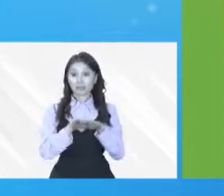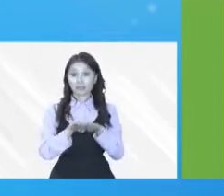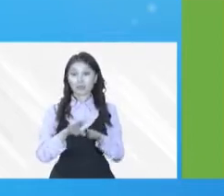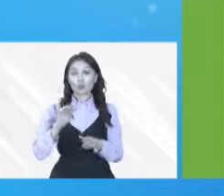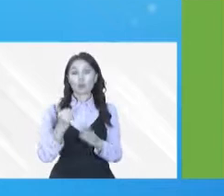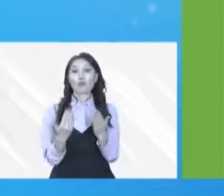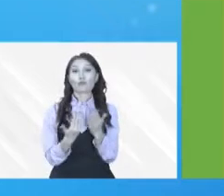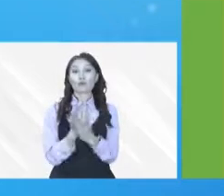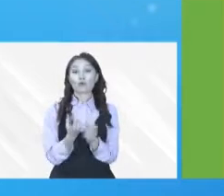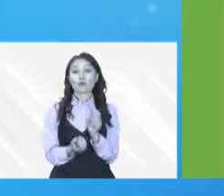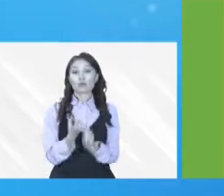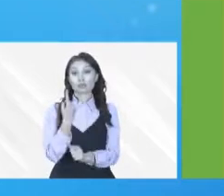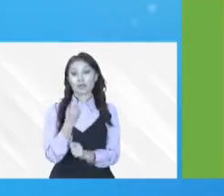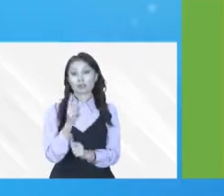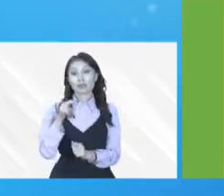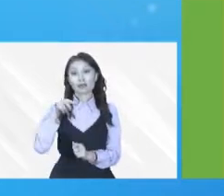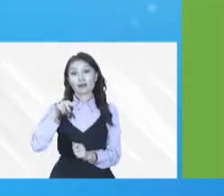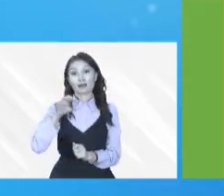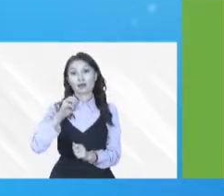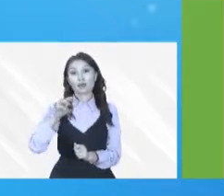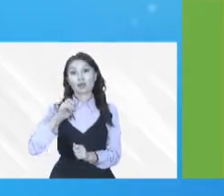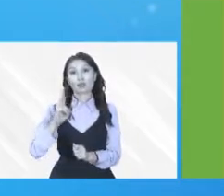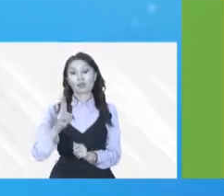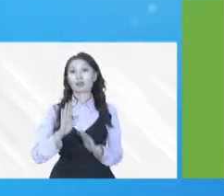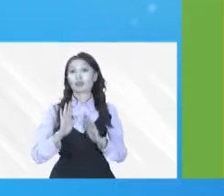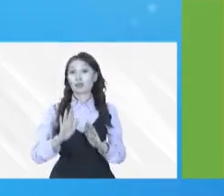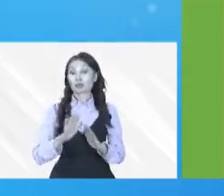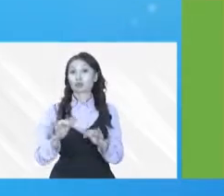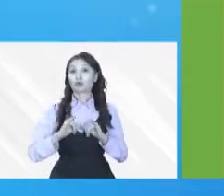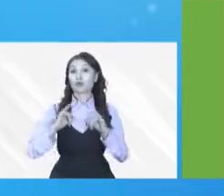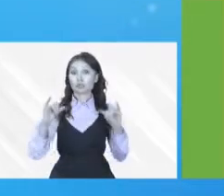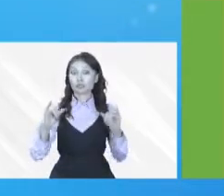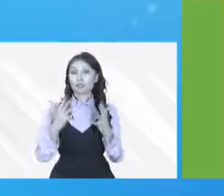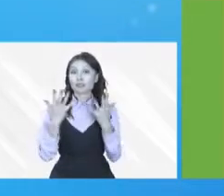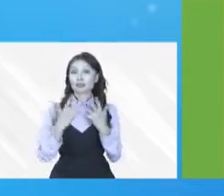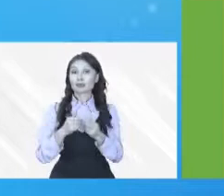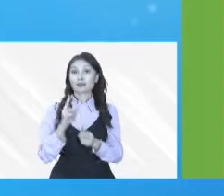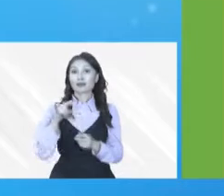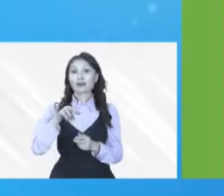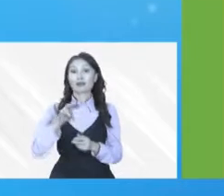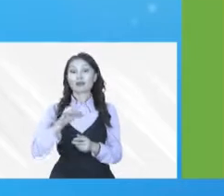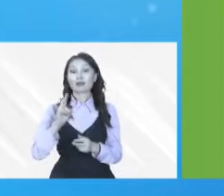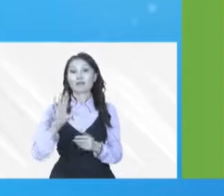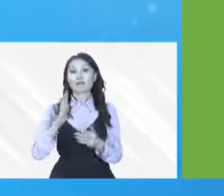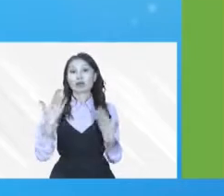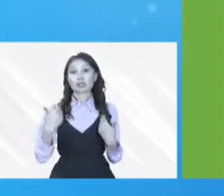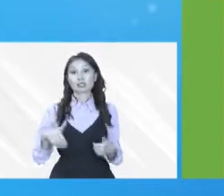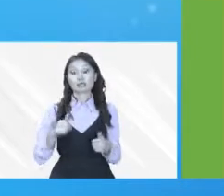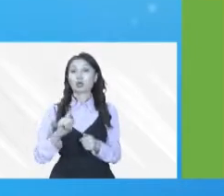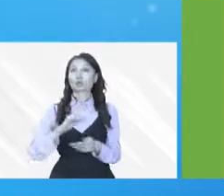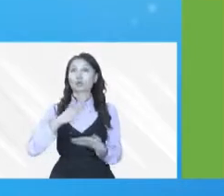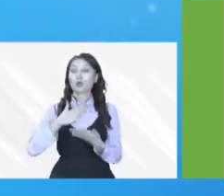у вновь возникающих клеток, а также увеличении числа клеток в организме,